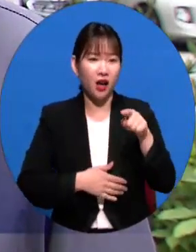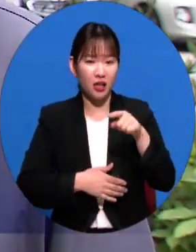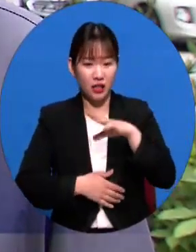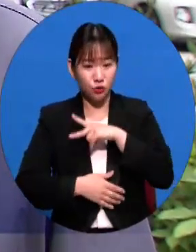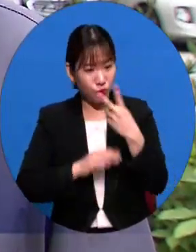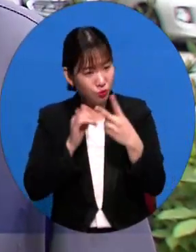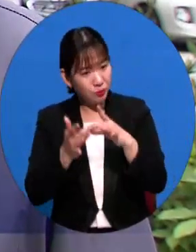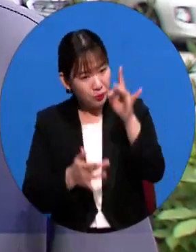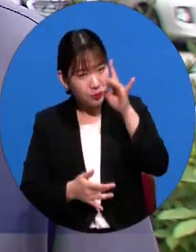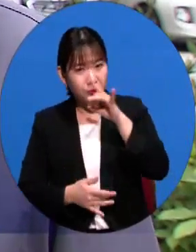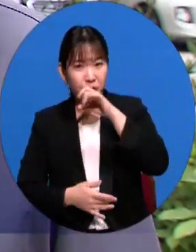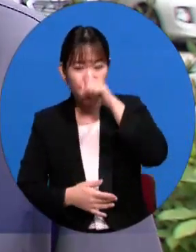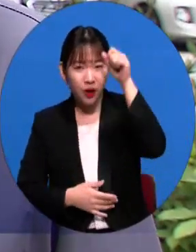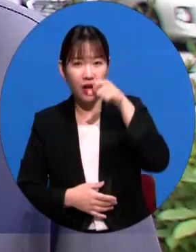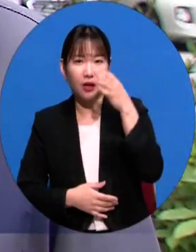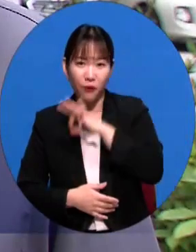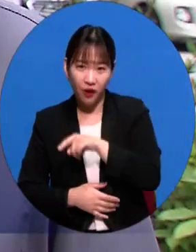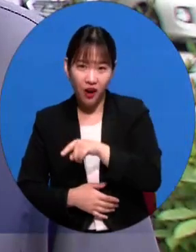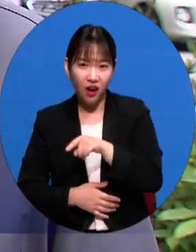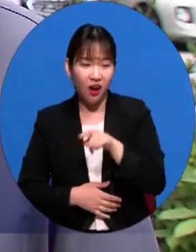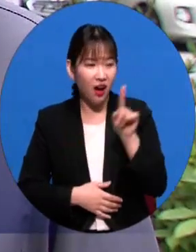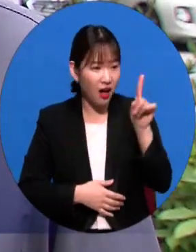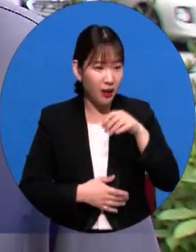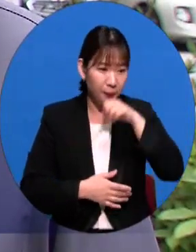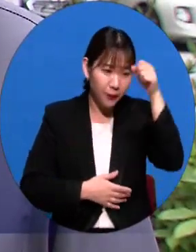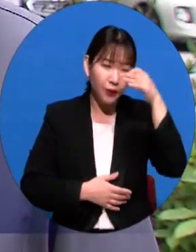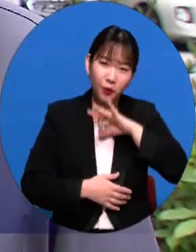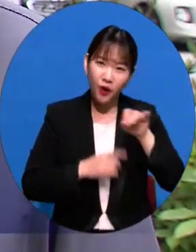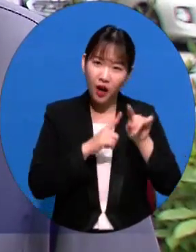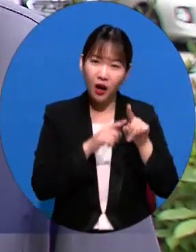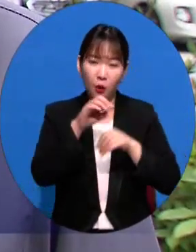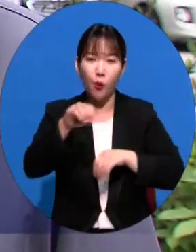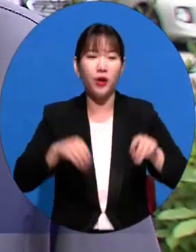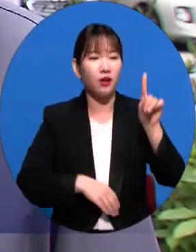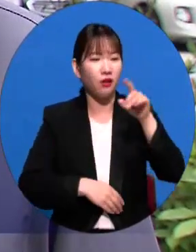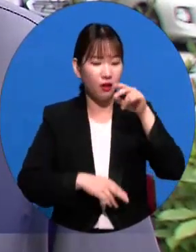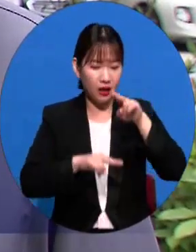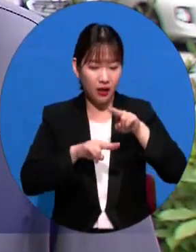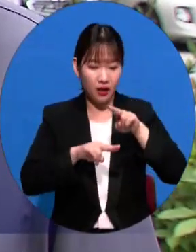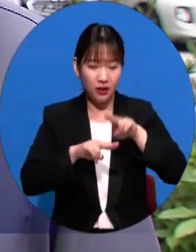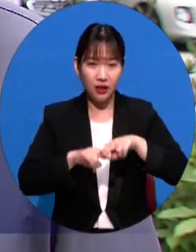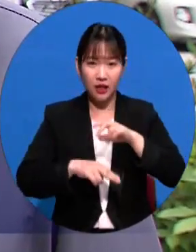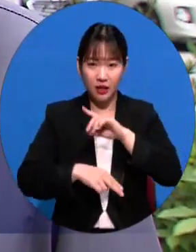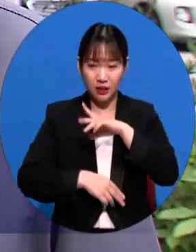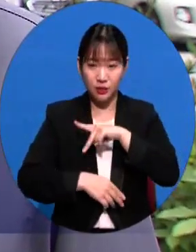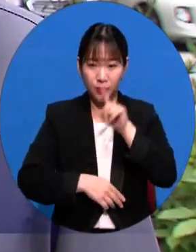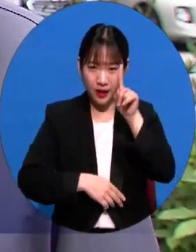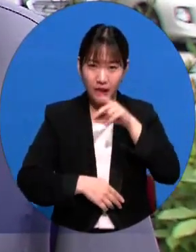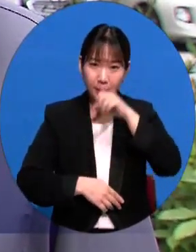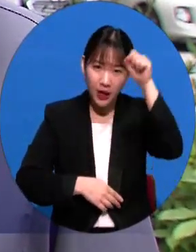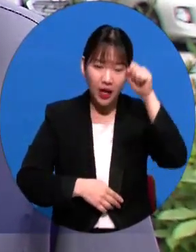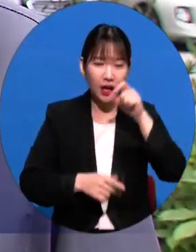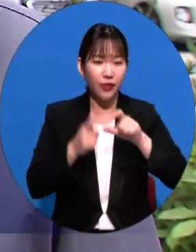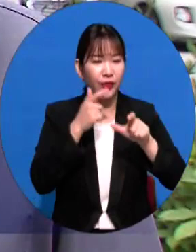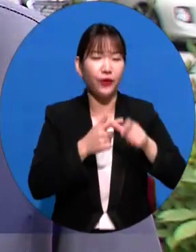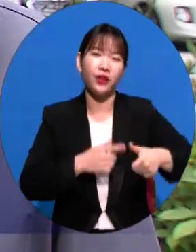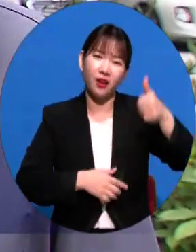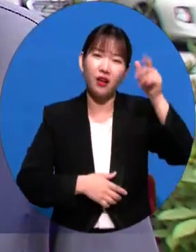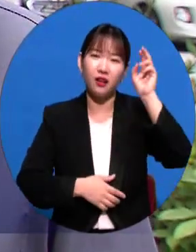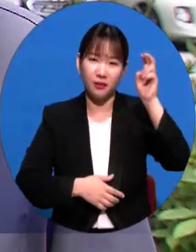얻는 효과나 그리고 한석으로 웃는 효과나 오히려 한석이 더 편할 수도 있다는 이야기가 나올 정도로 두